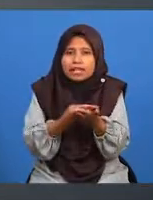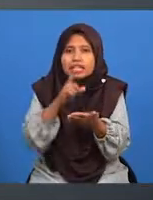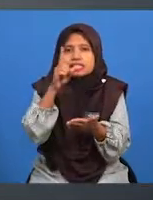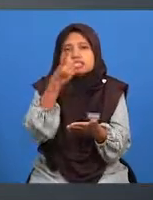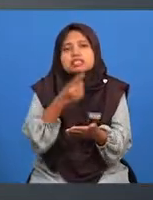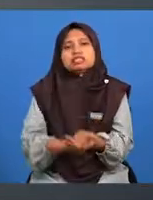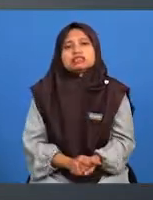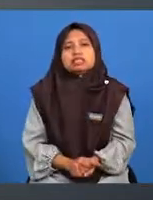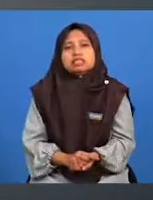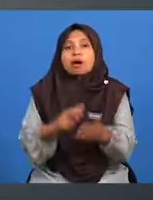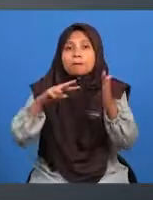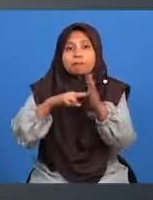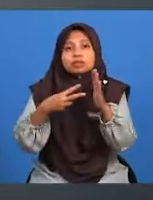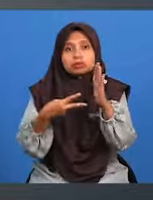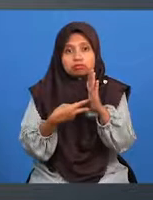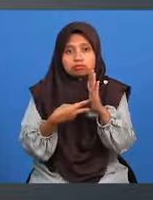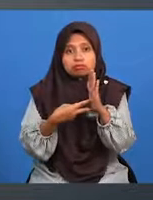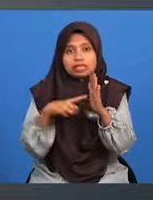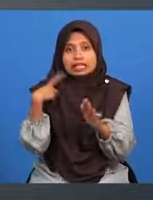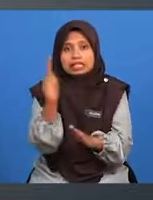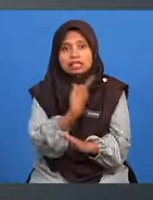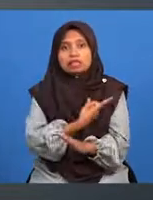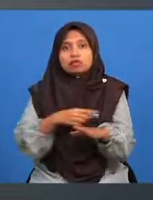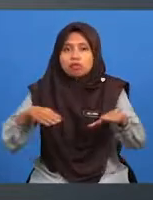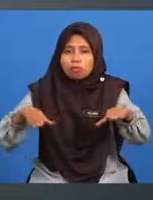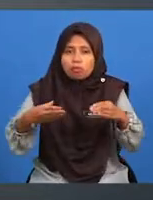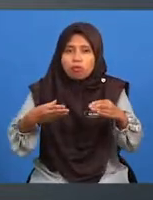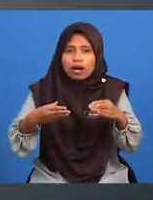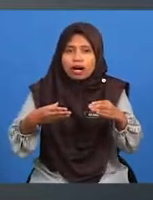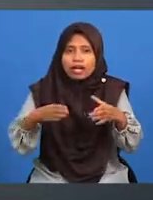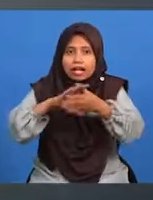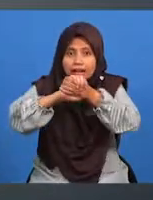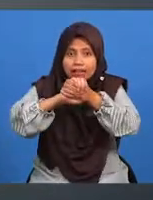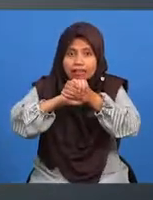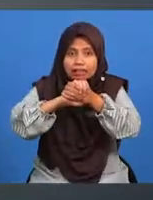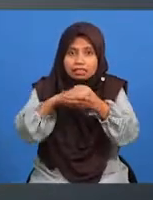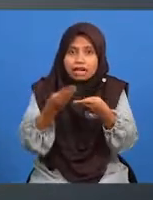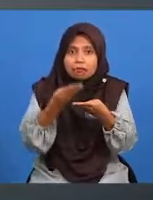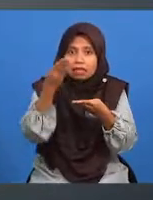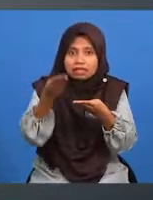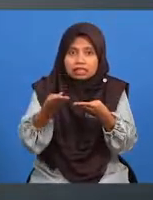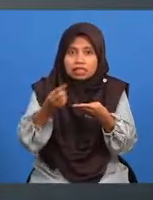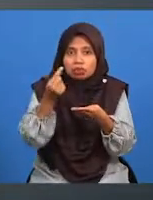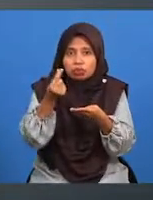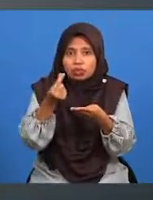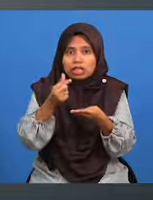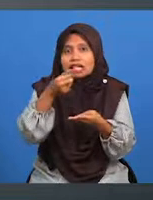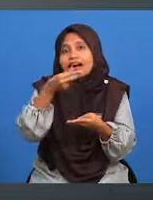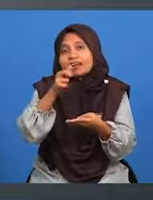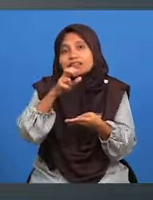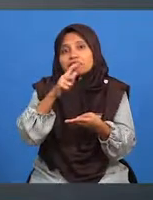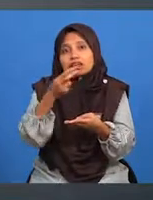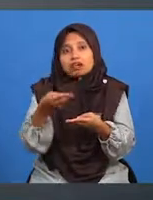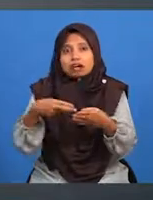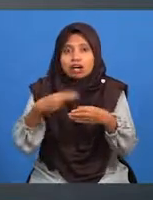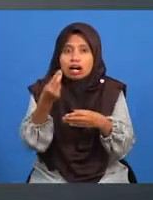semata-mata. Maksudnya, kita melakukan akad pemberian harta atau manfaat kepada orang